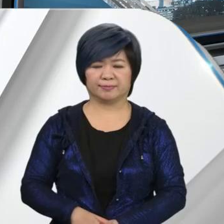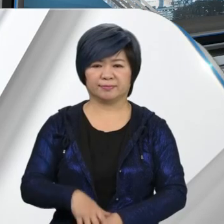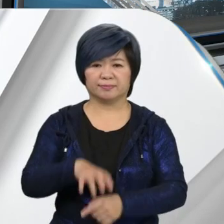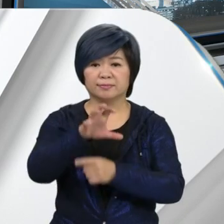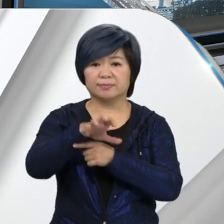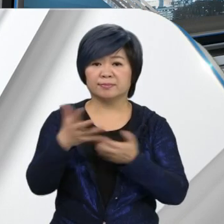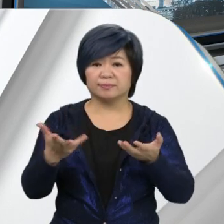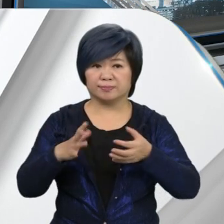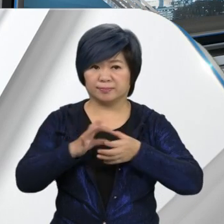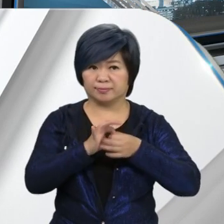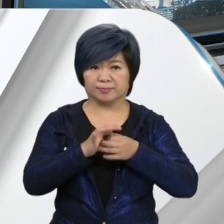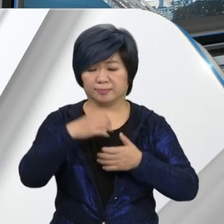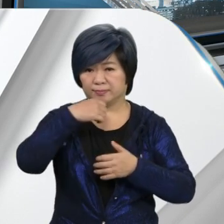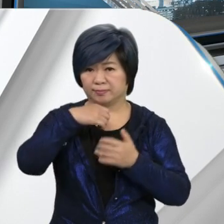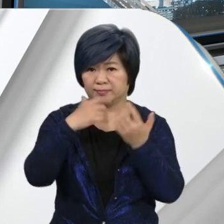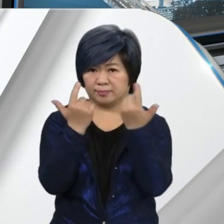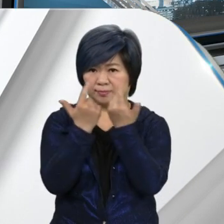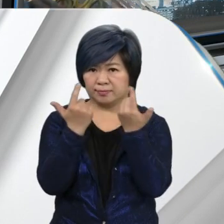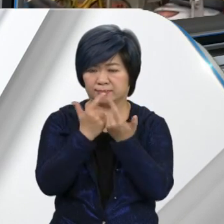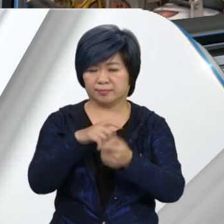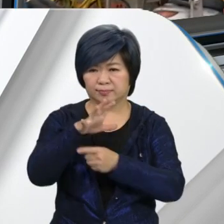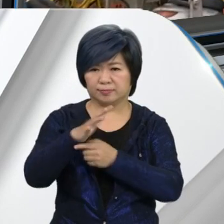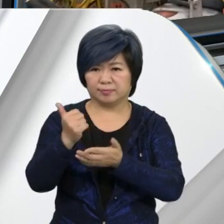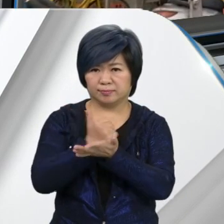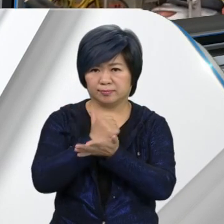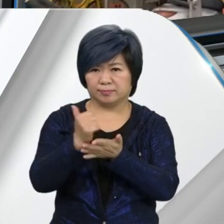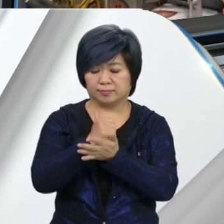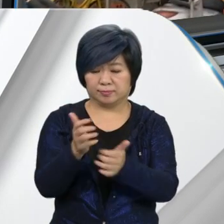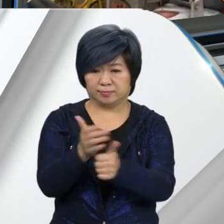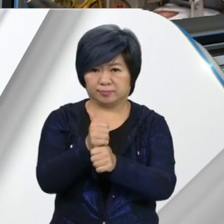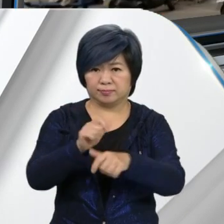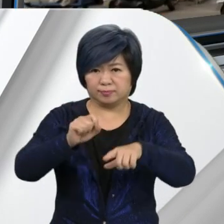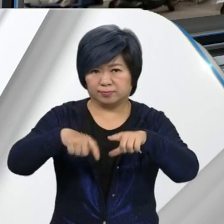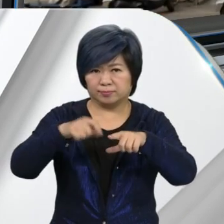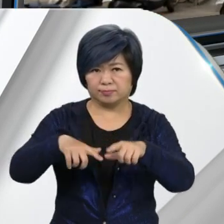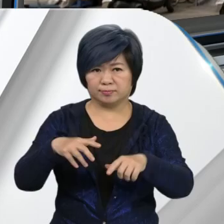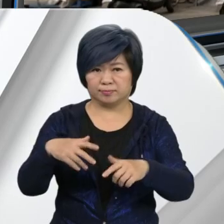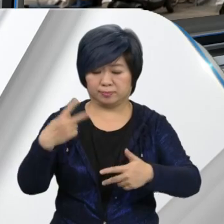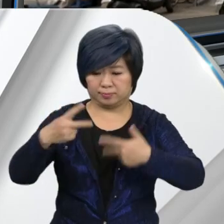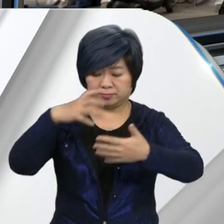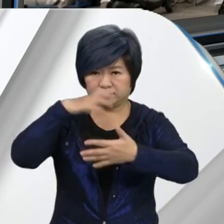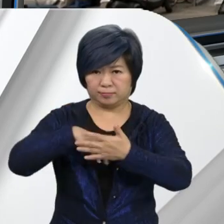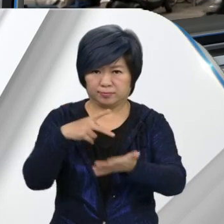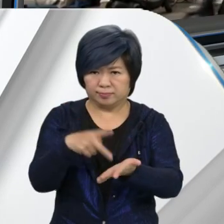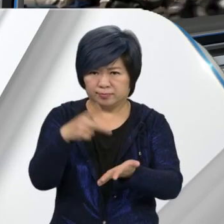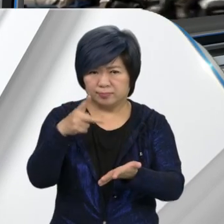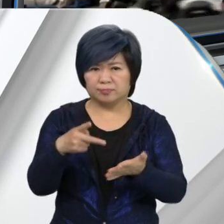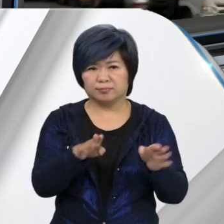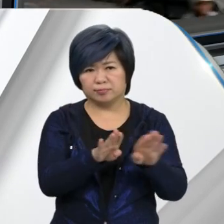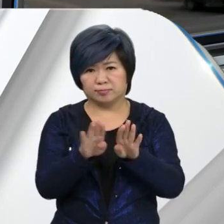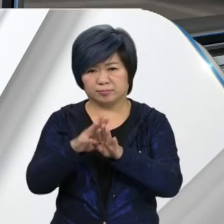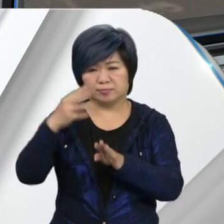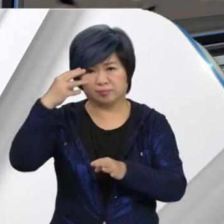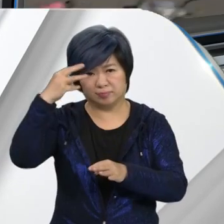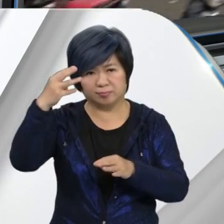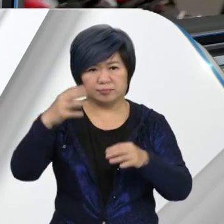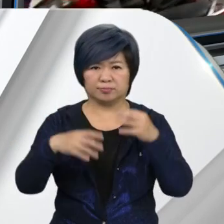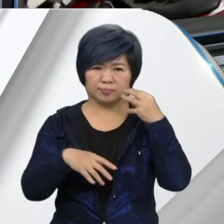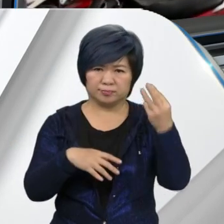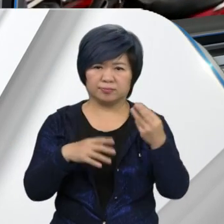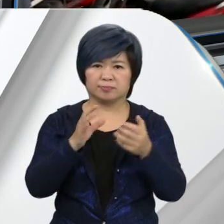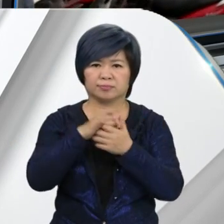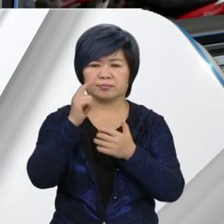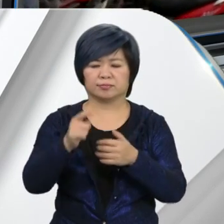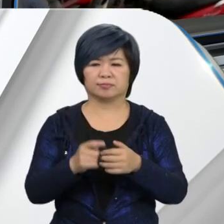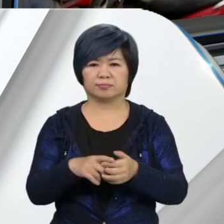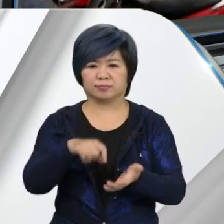农业焦点的关心，台北农山准下公司两只礼拜之内有200多连掉三年，任期的身